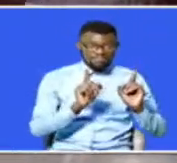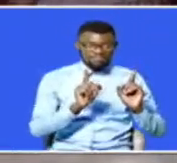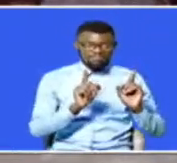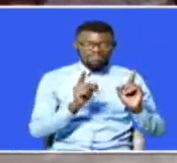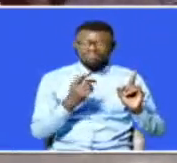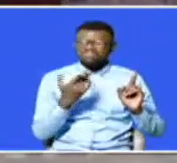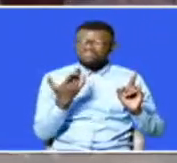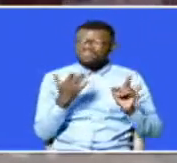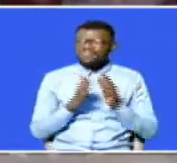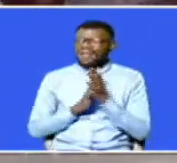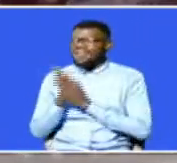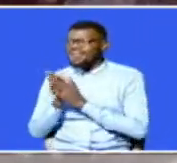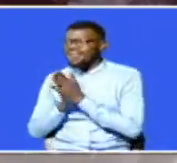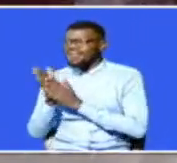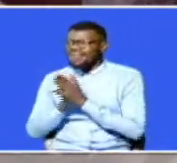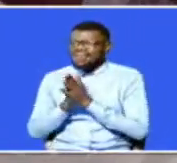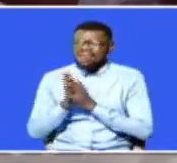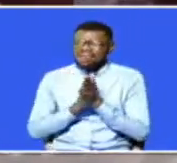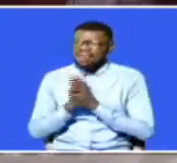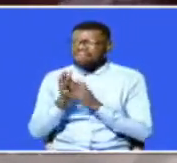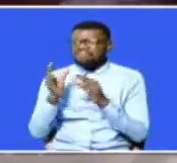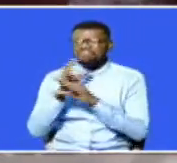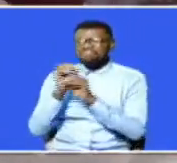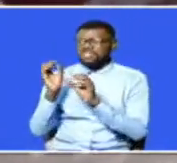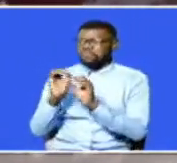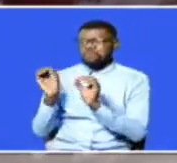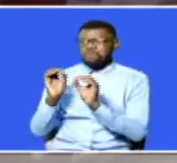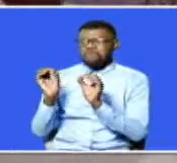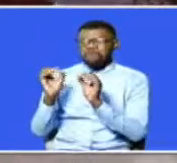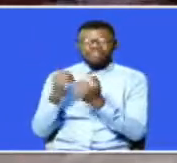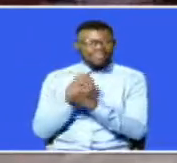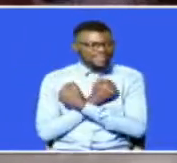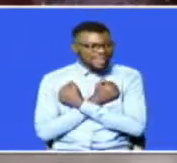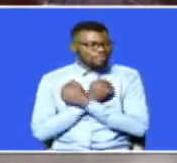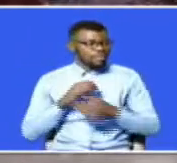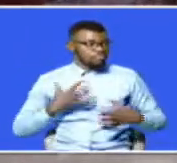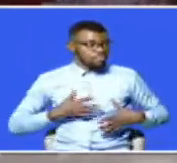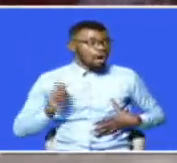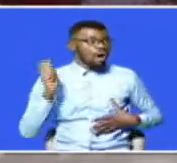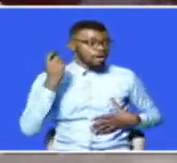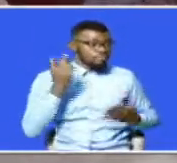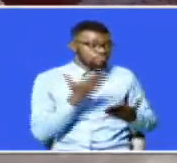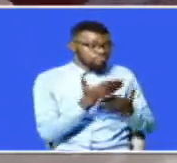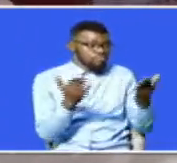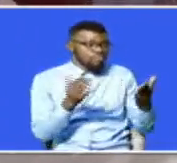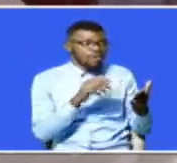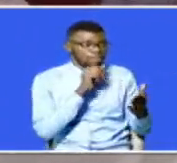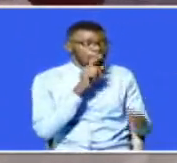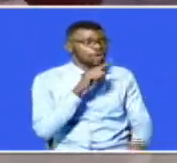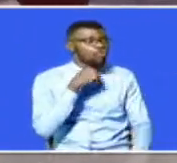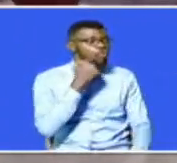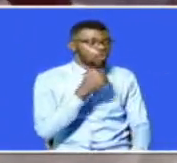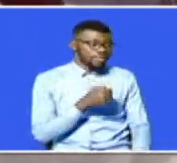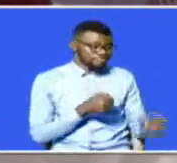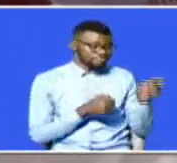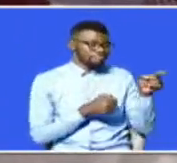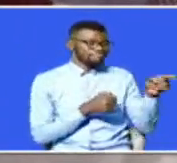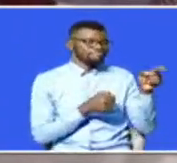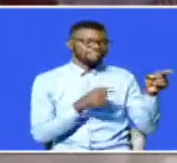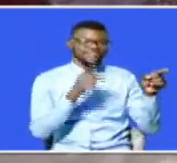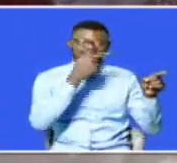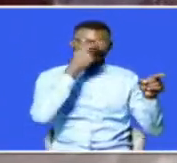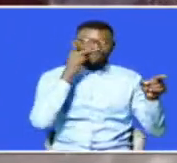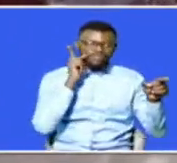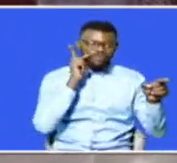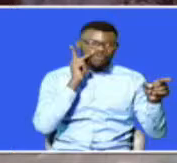matarajio zake kwa sababu ya wananchi wa Kenya. Na hiyo mwanaume ni Kalonzo